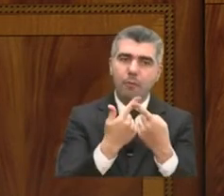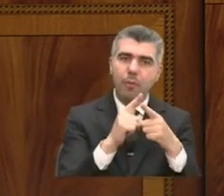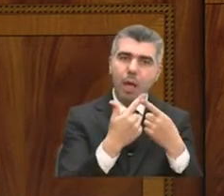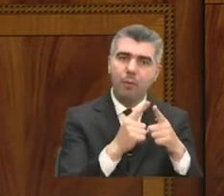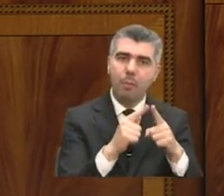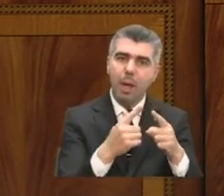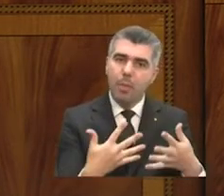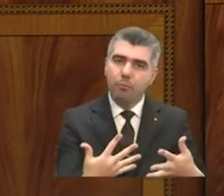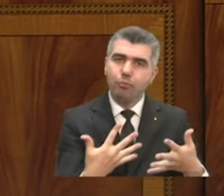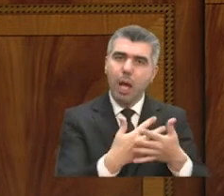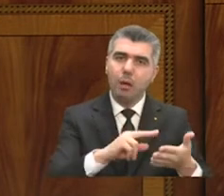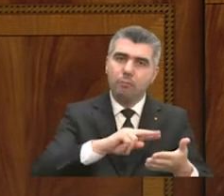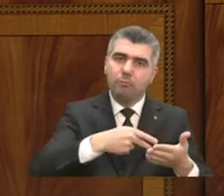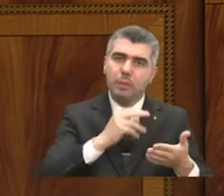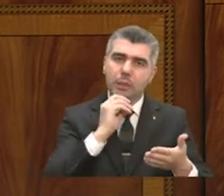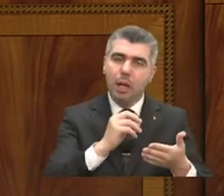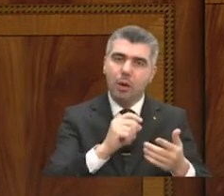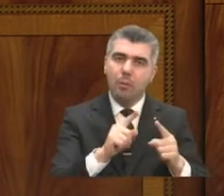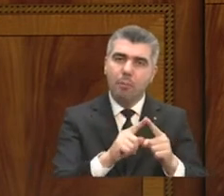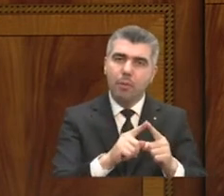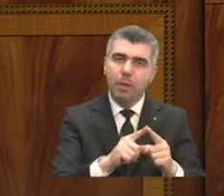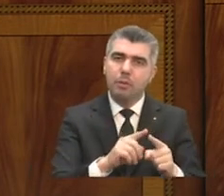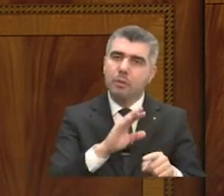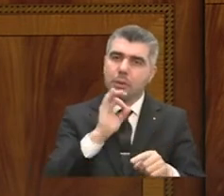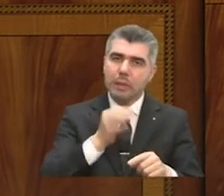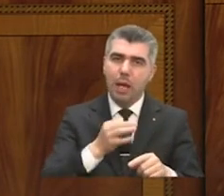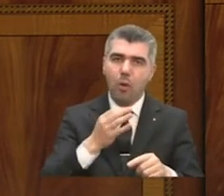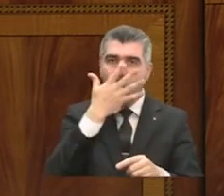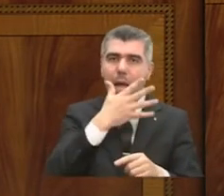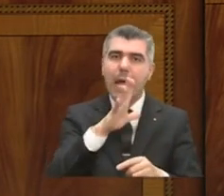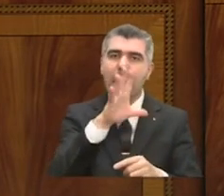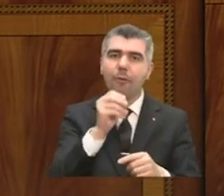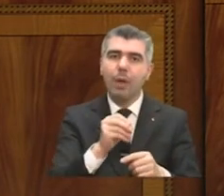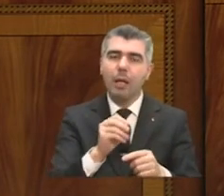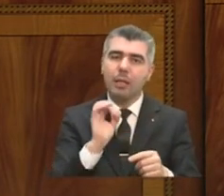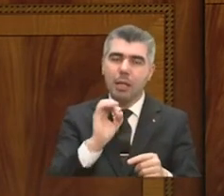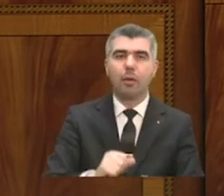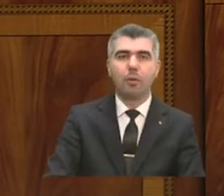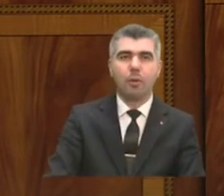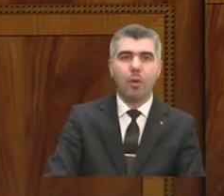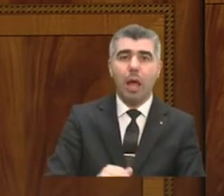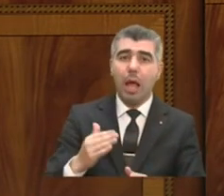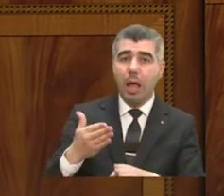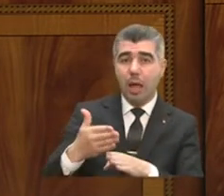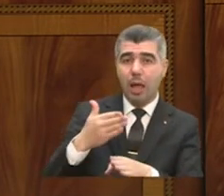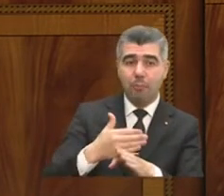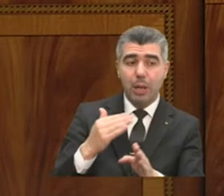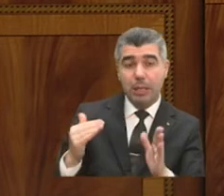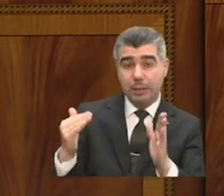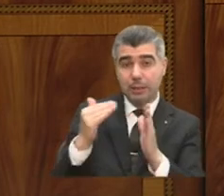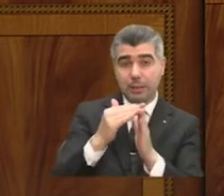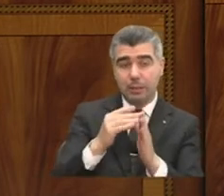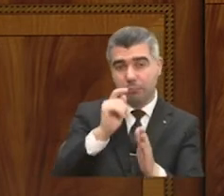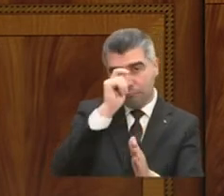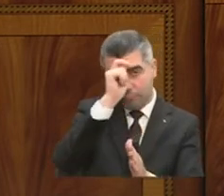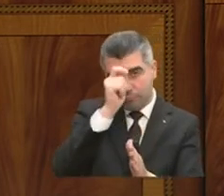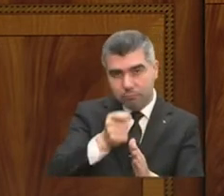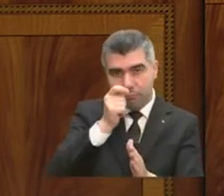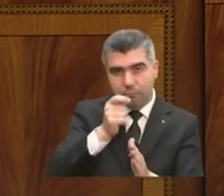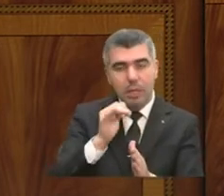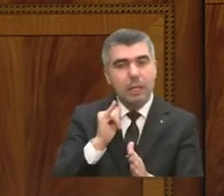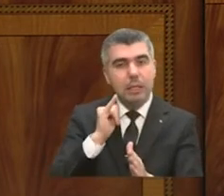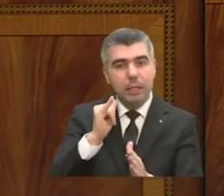qui a le droit et de diversifier ses partenariats. Et je